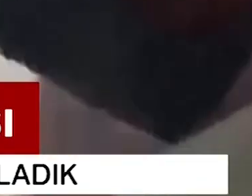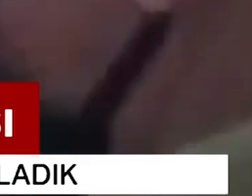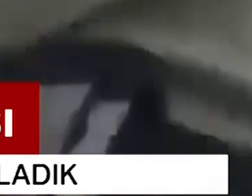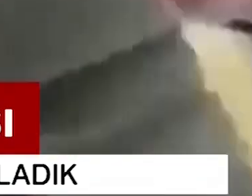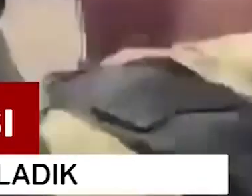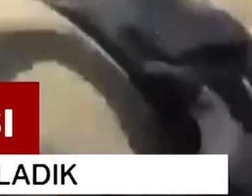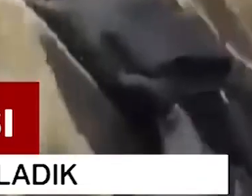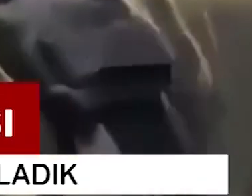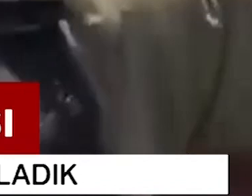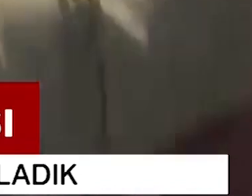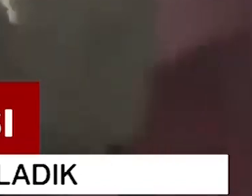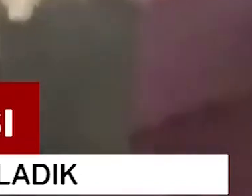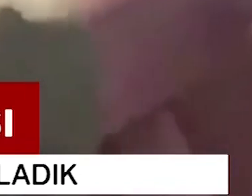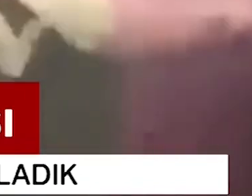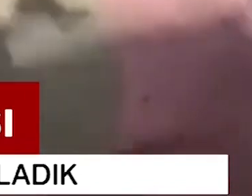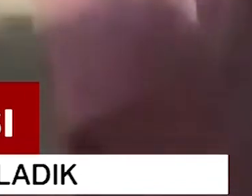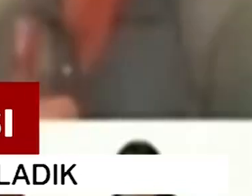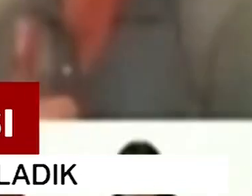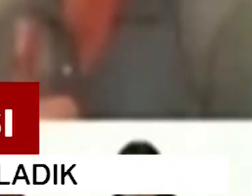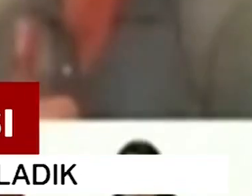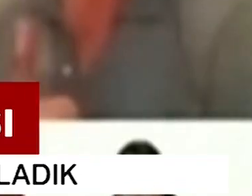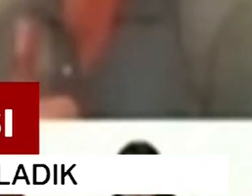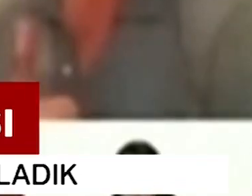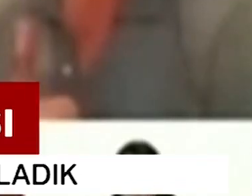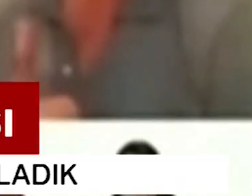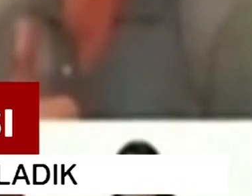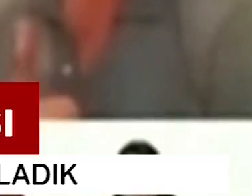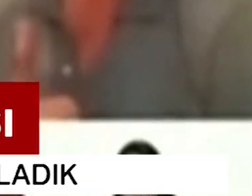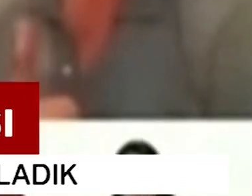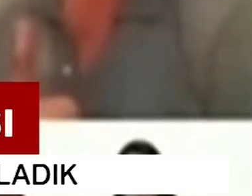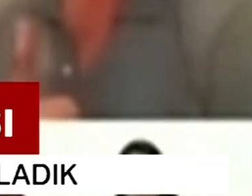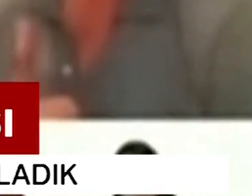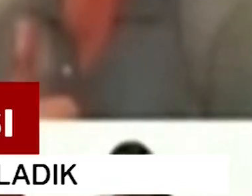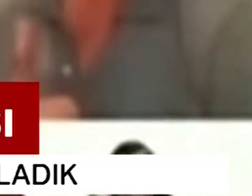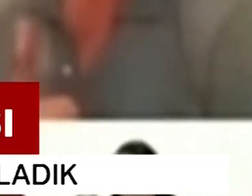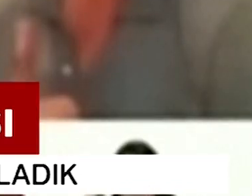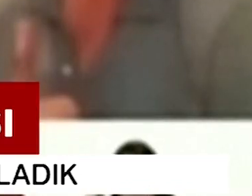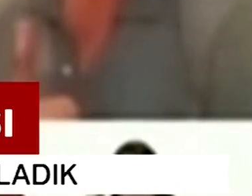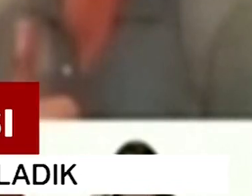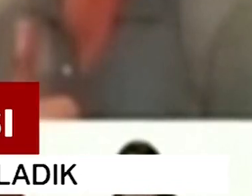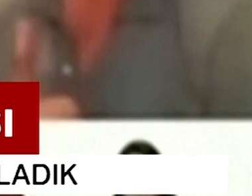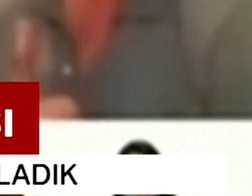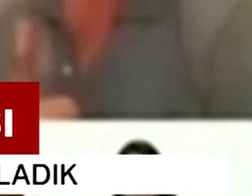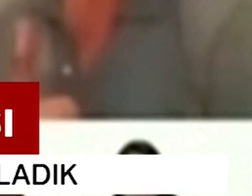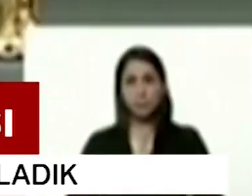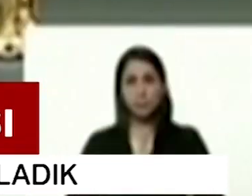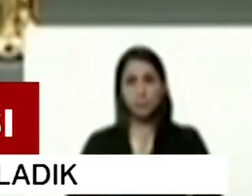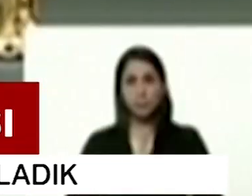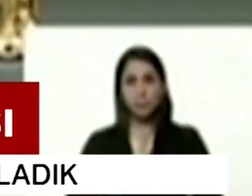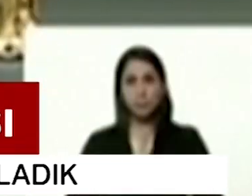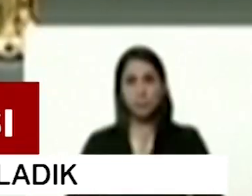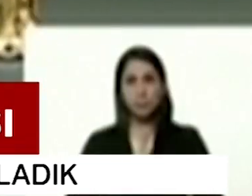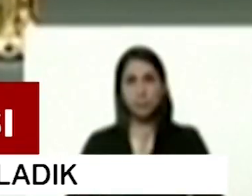vatandaşı 13 kişinin yakalandığını açıkladı Venezuela lideri gözaltına alınan ABD vatandaşları